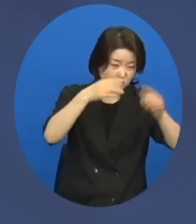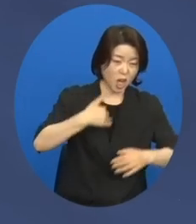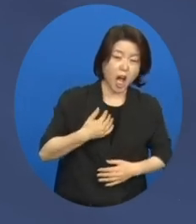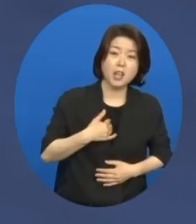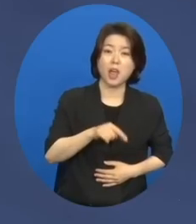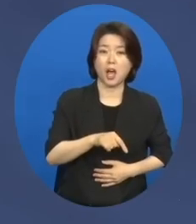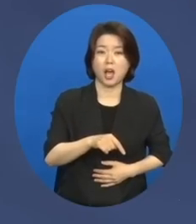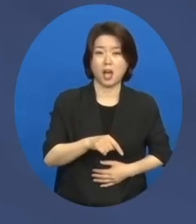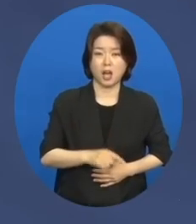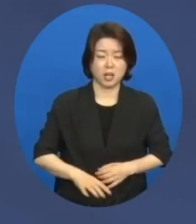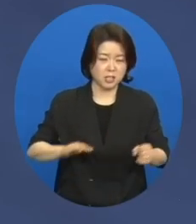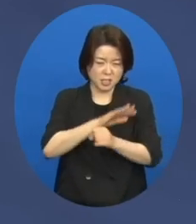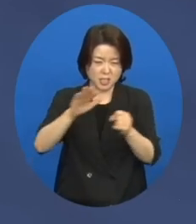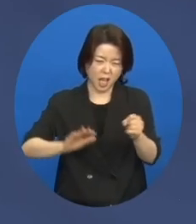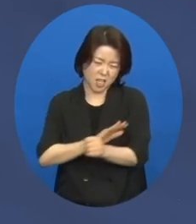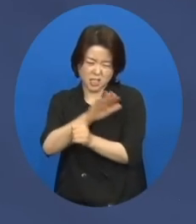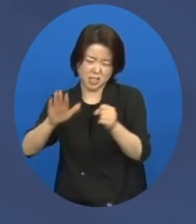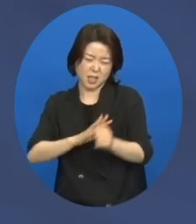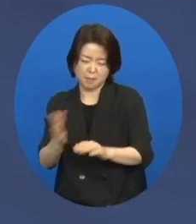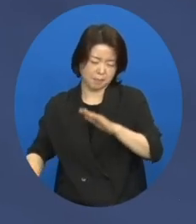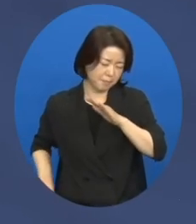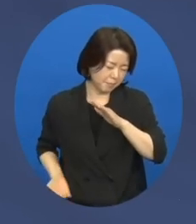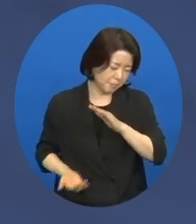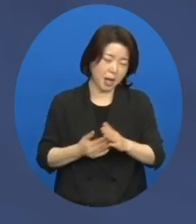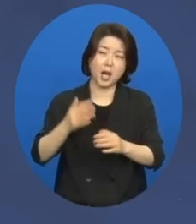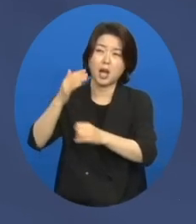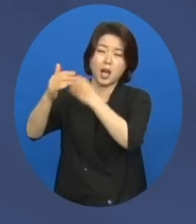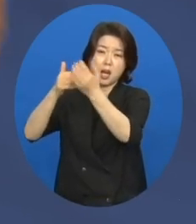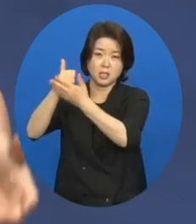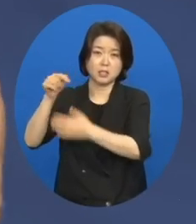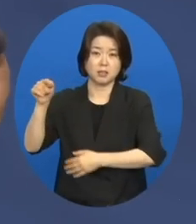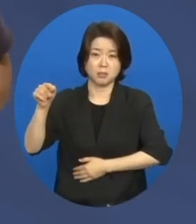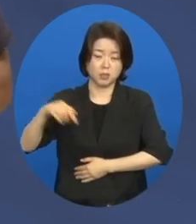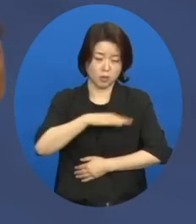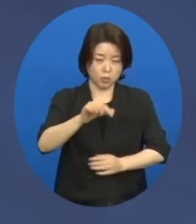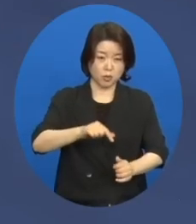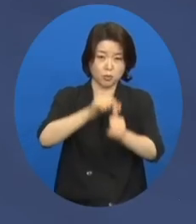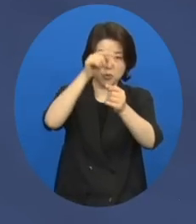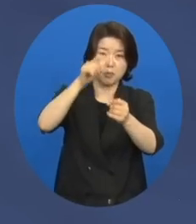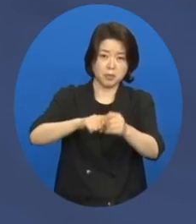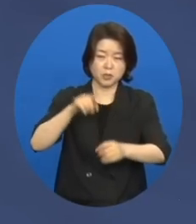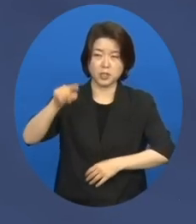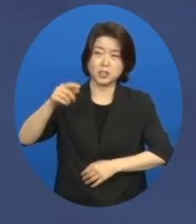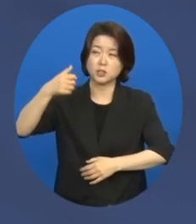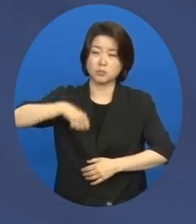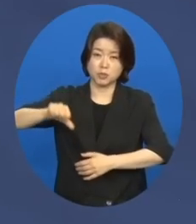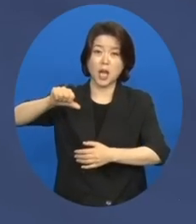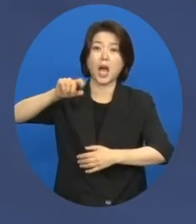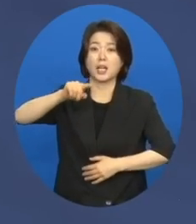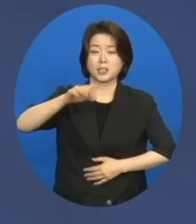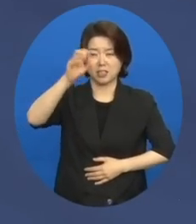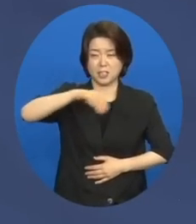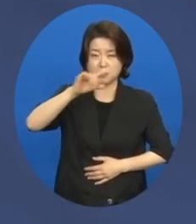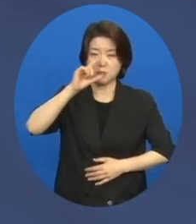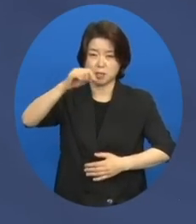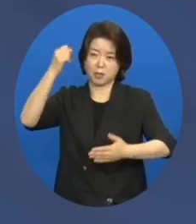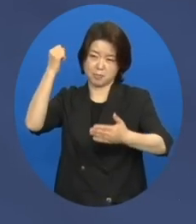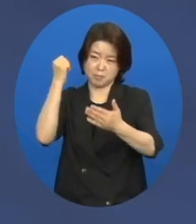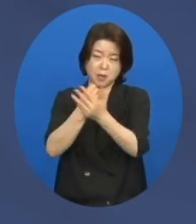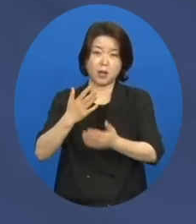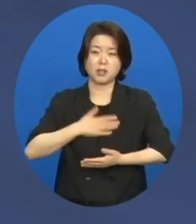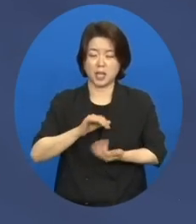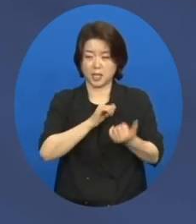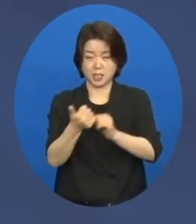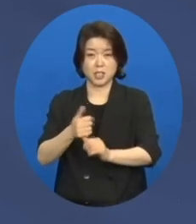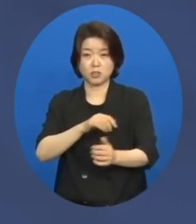우리를 사랑하다 사랑하다 미치신 하나님이 우리를 구원하려고 그분의 아들을 십자가에 내 대신